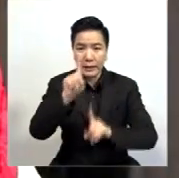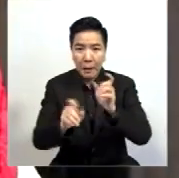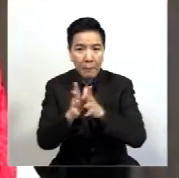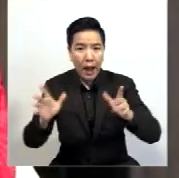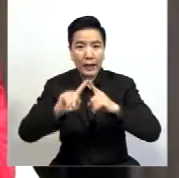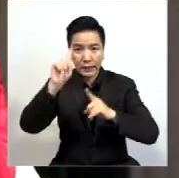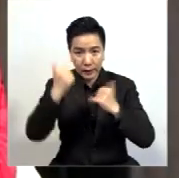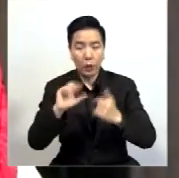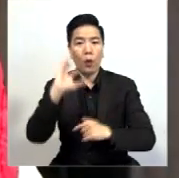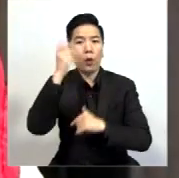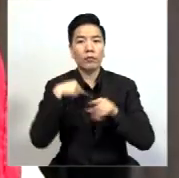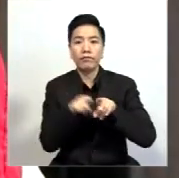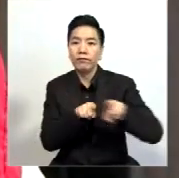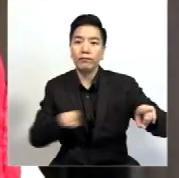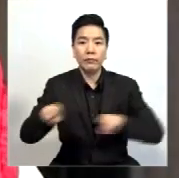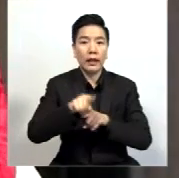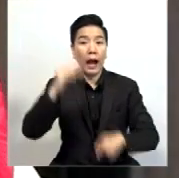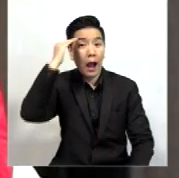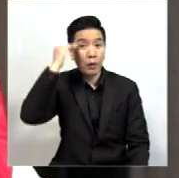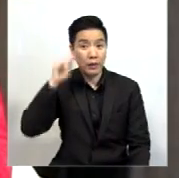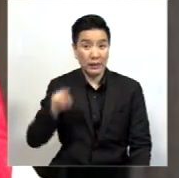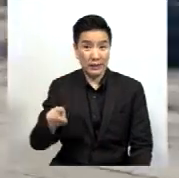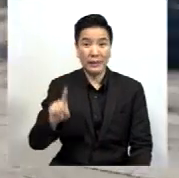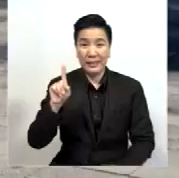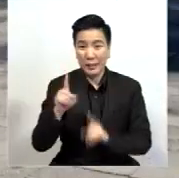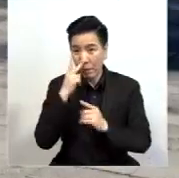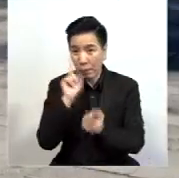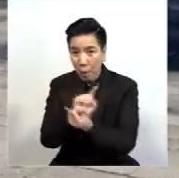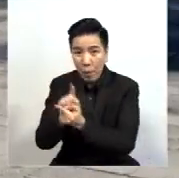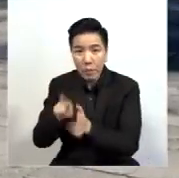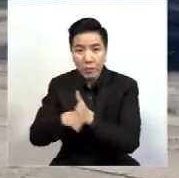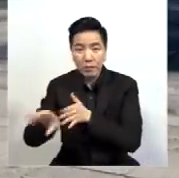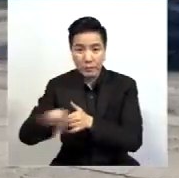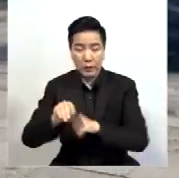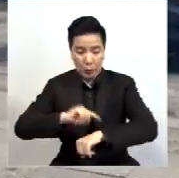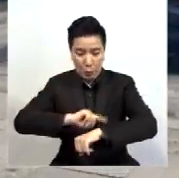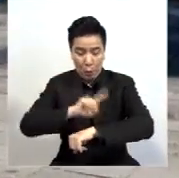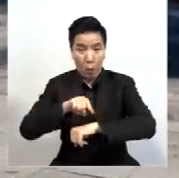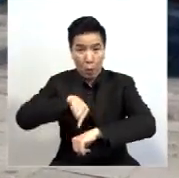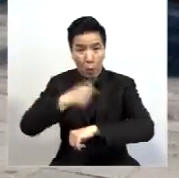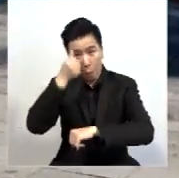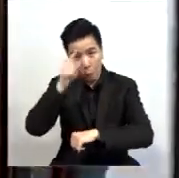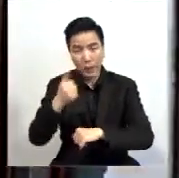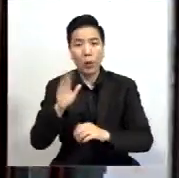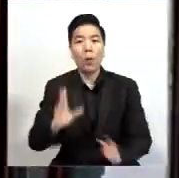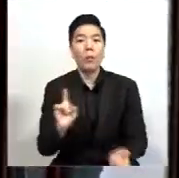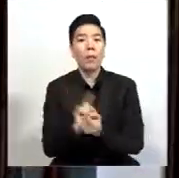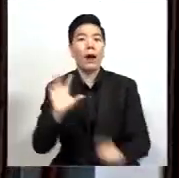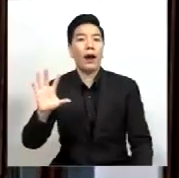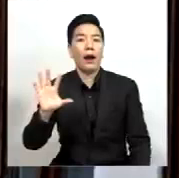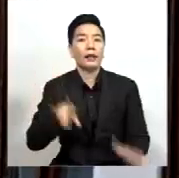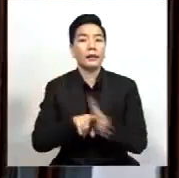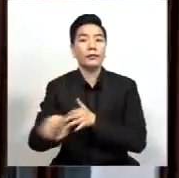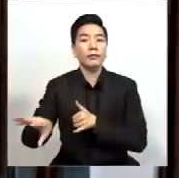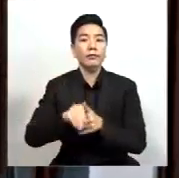โลกในเวลานี้โดยแซงเกาหลีใต้ที่พบผู้เสียชีวิตรายใหม่ในรอบ24ชั่วโมงที่ผ่านมาจำนวน5คนและ